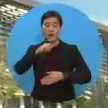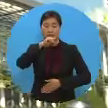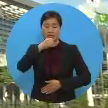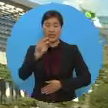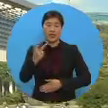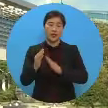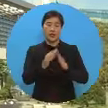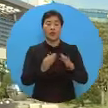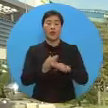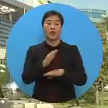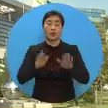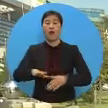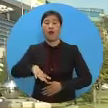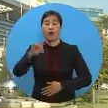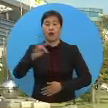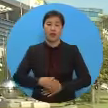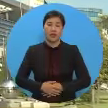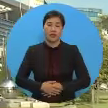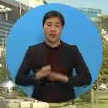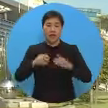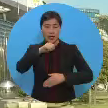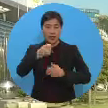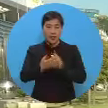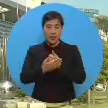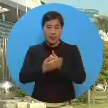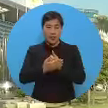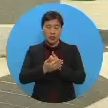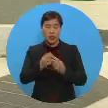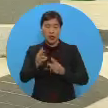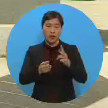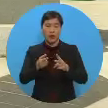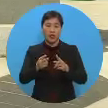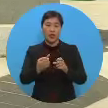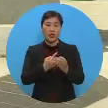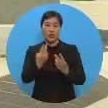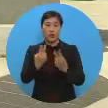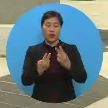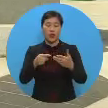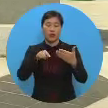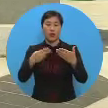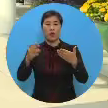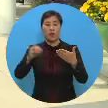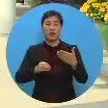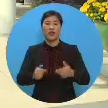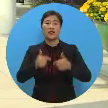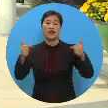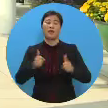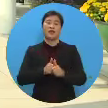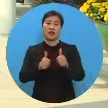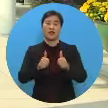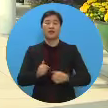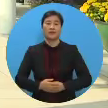전남도 예산안이 7조 원을 넘긴 것은 이번이 처음으로 국고보조사업 예산이 전년도보다 9.2% 늘어나면서